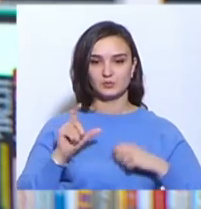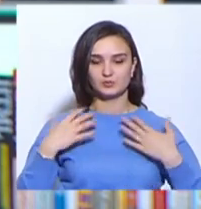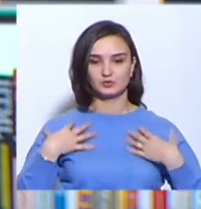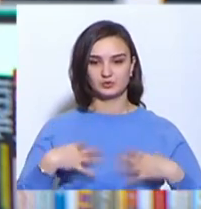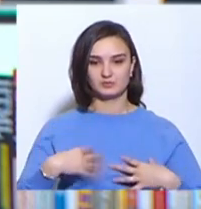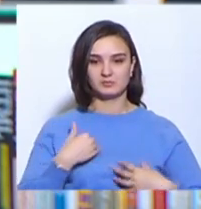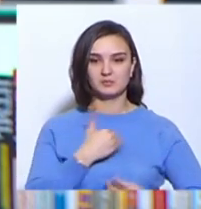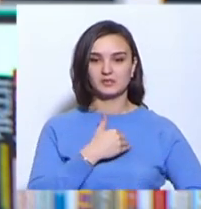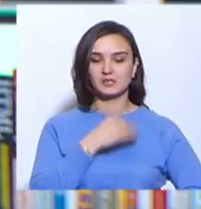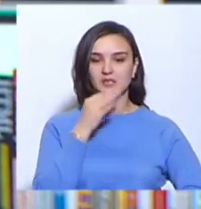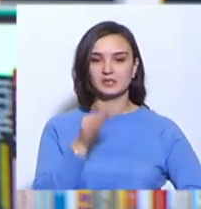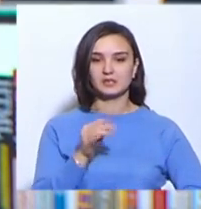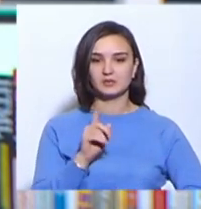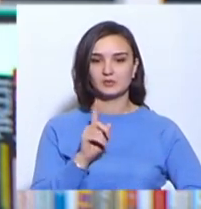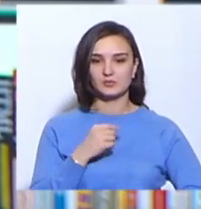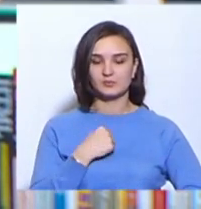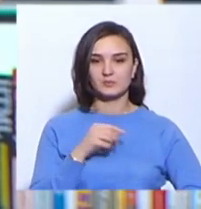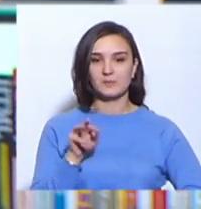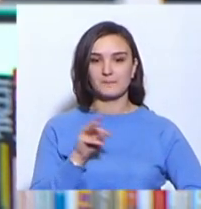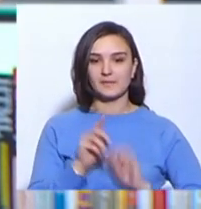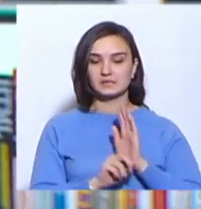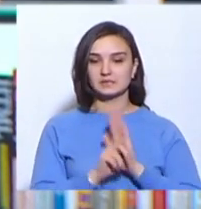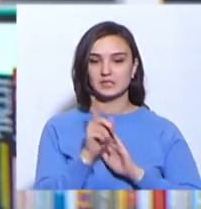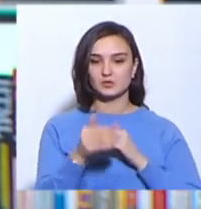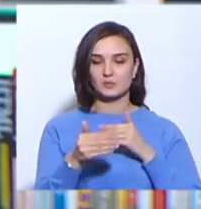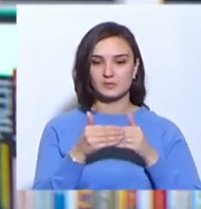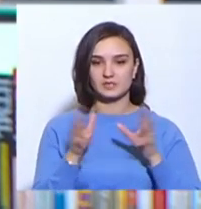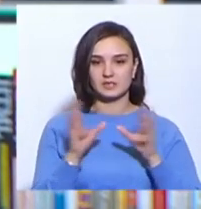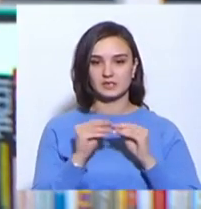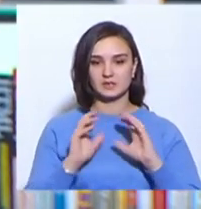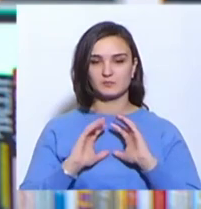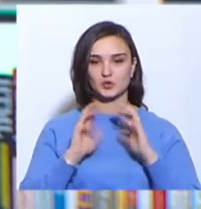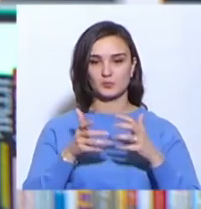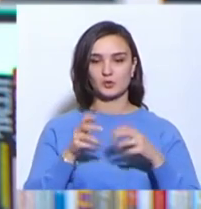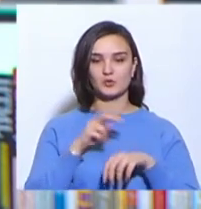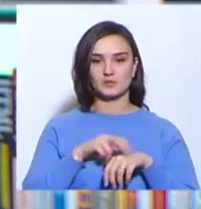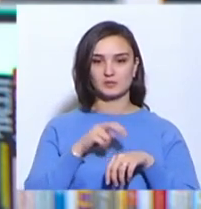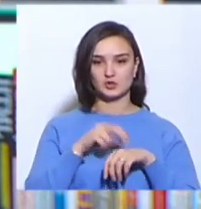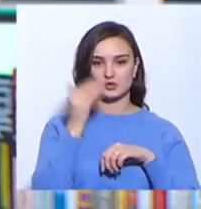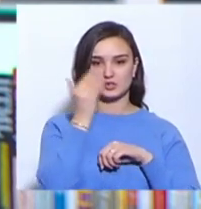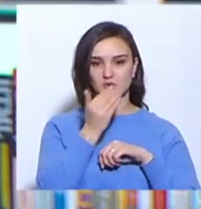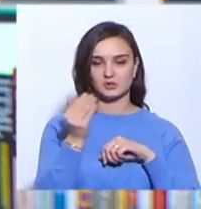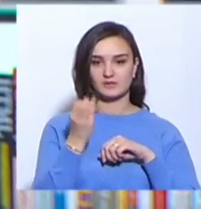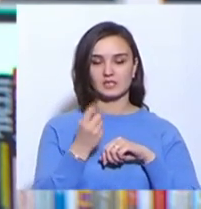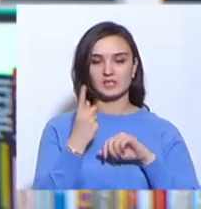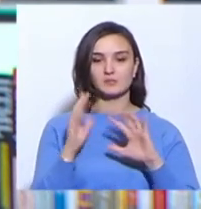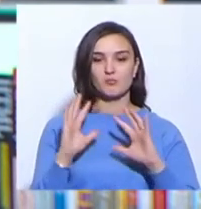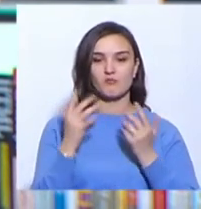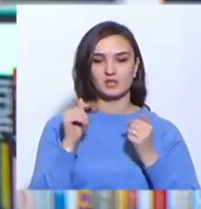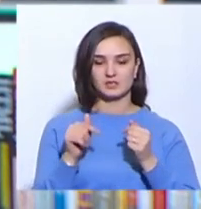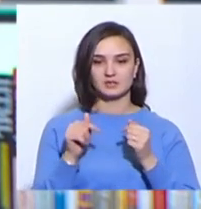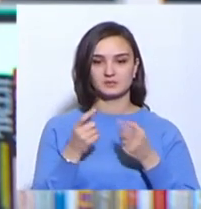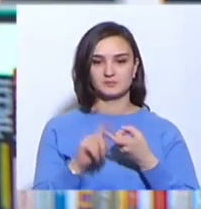მინდა გითხრათ, რომ მარტის დადგომასთან ერთად სოფლიო სამედიცინო საზოგადოება კიდევ ერთ მოვლენას